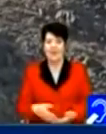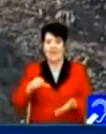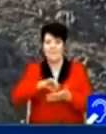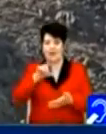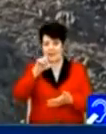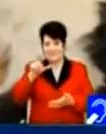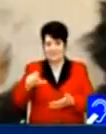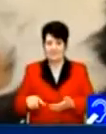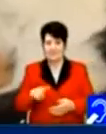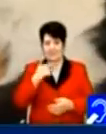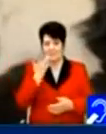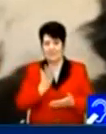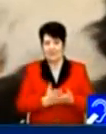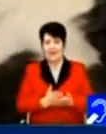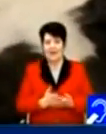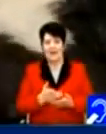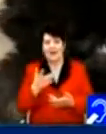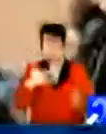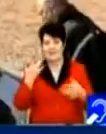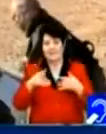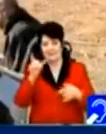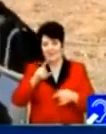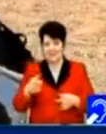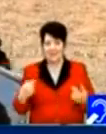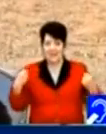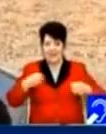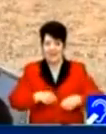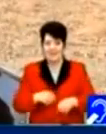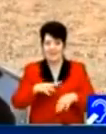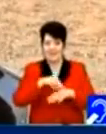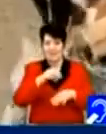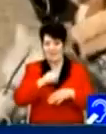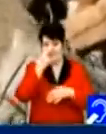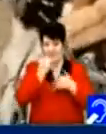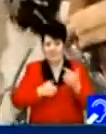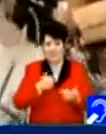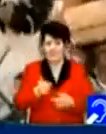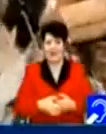Participanții defilează călare în jurul spectatorilor îmbrăcați în haine de blană tradiționale.